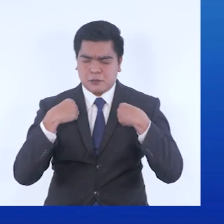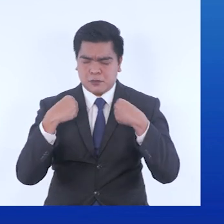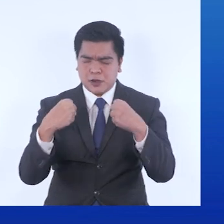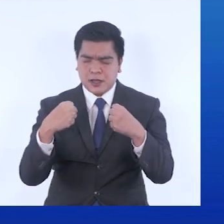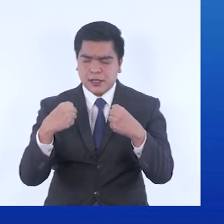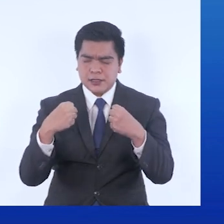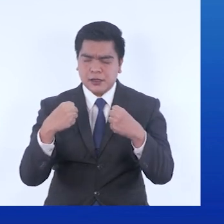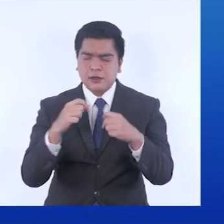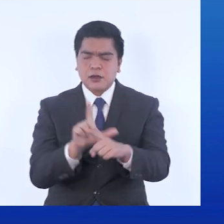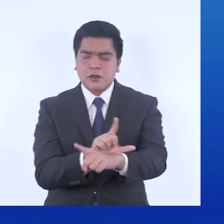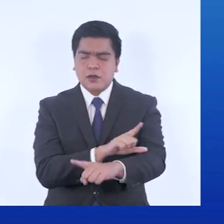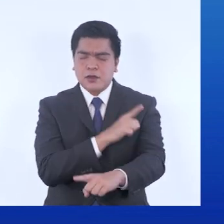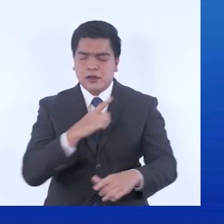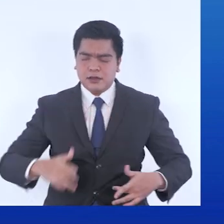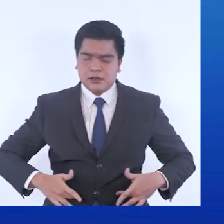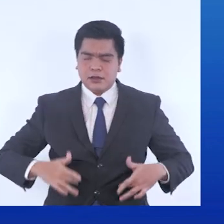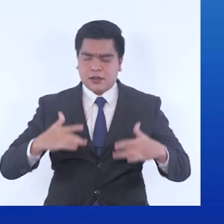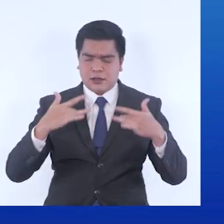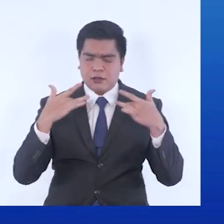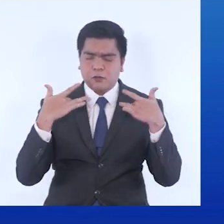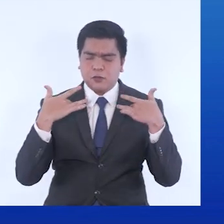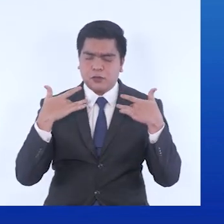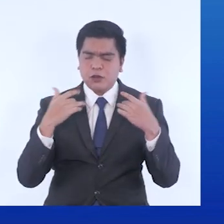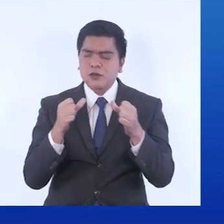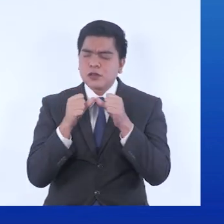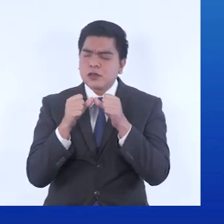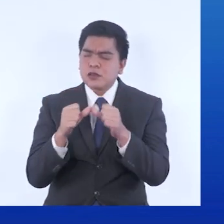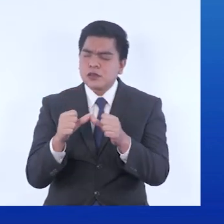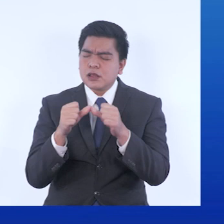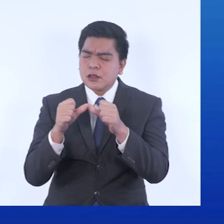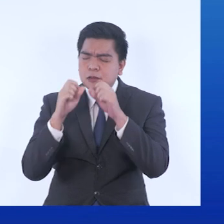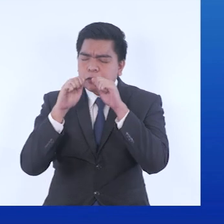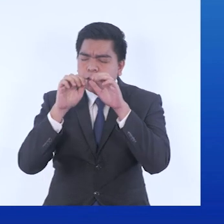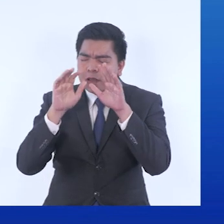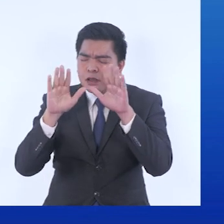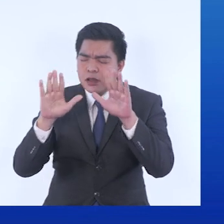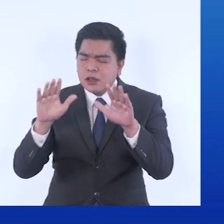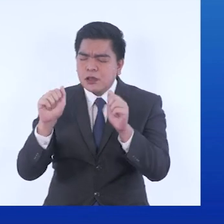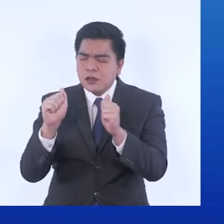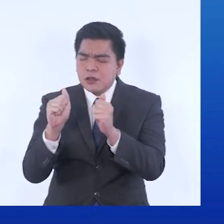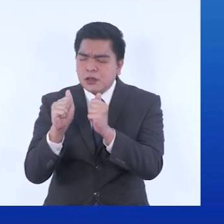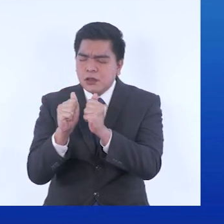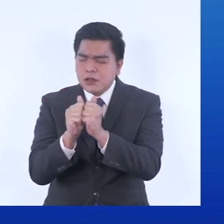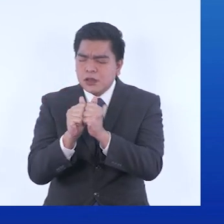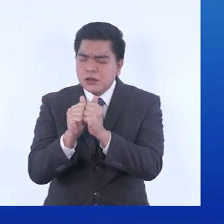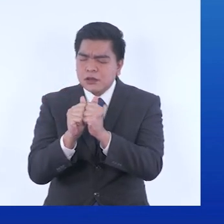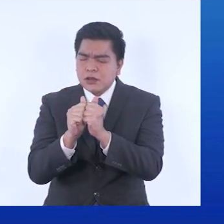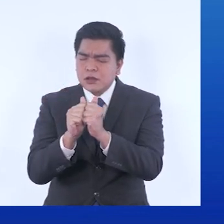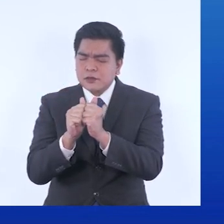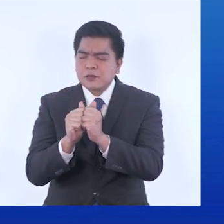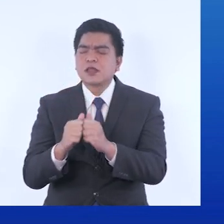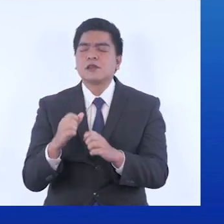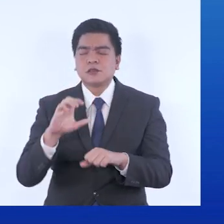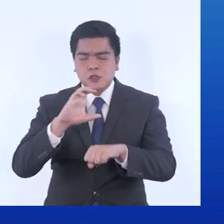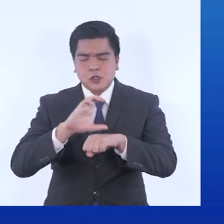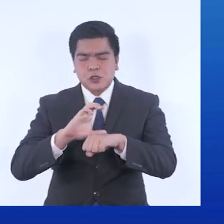pinakamabuting kalusugan, ng mahaba pa pong buhay at lakas. Patuloy mo rin pong basbasan maging ang kanilang